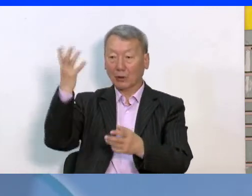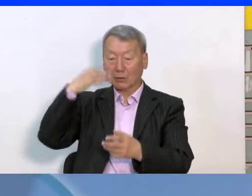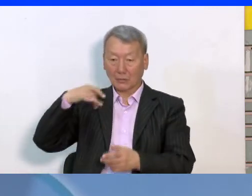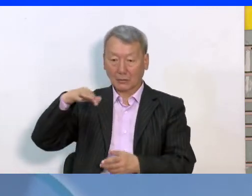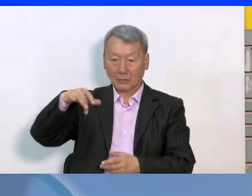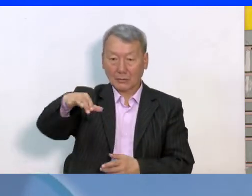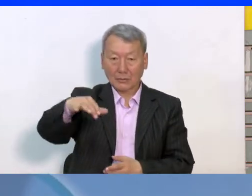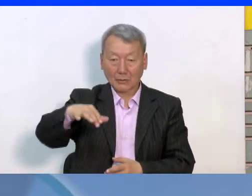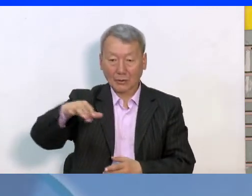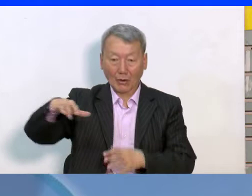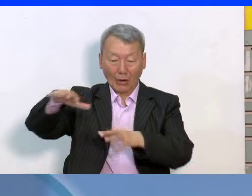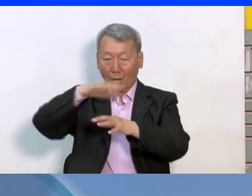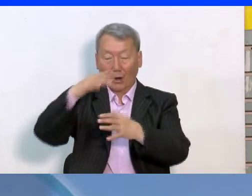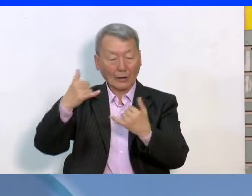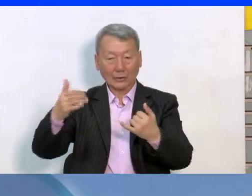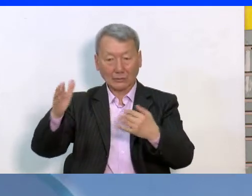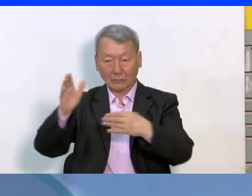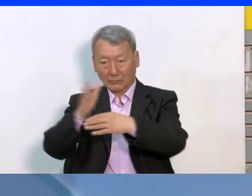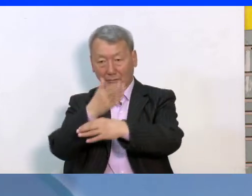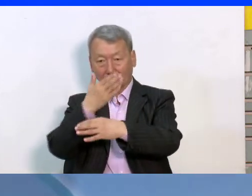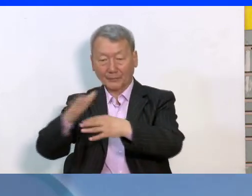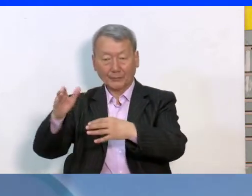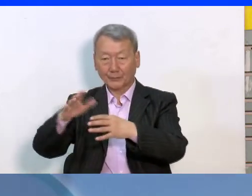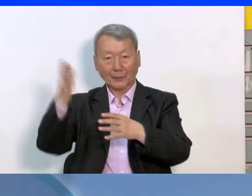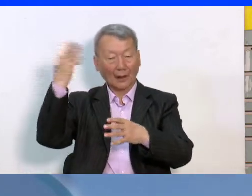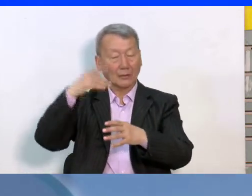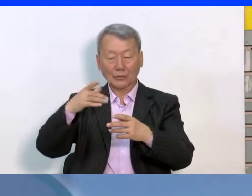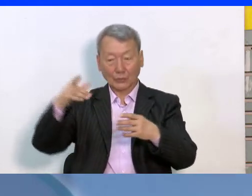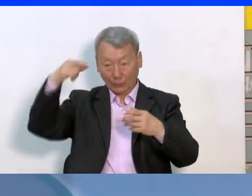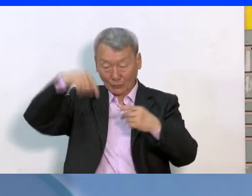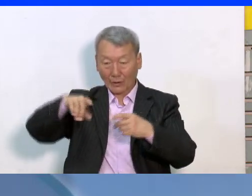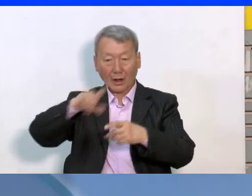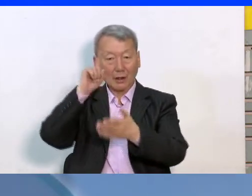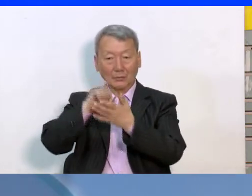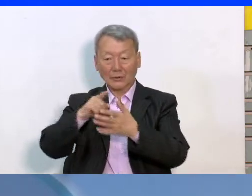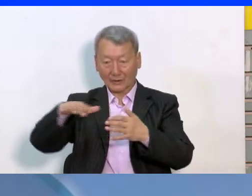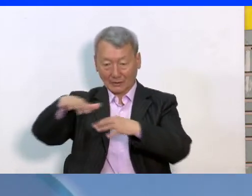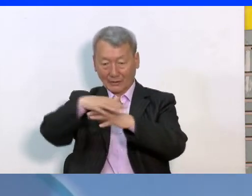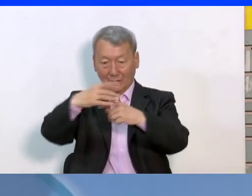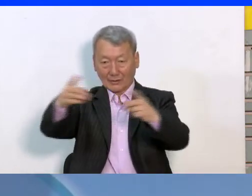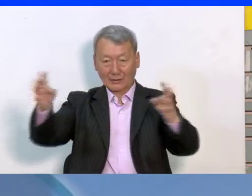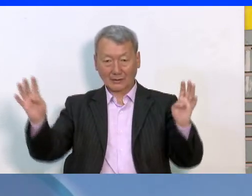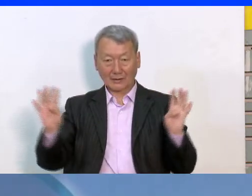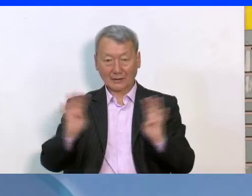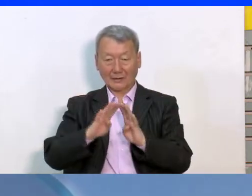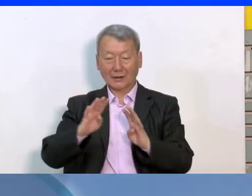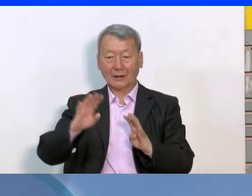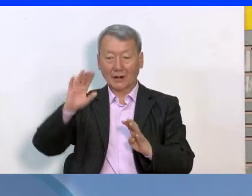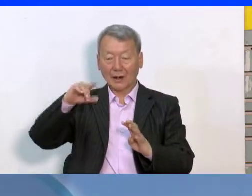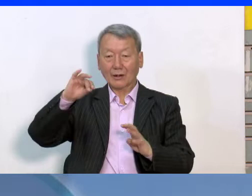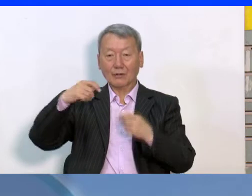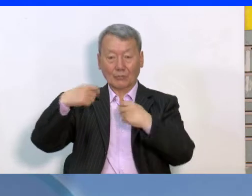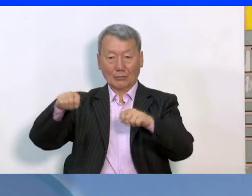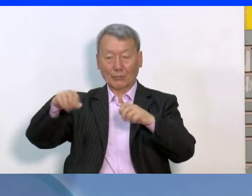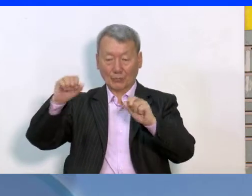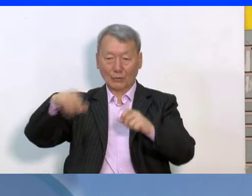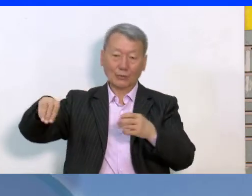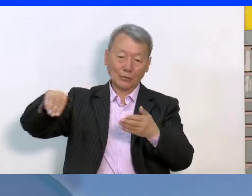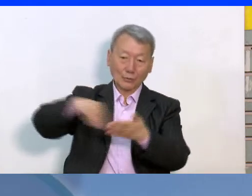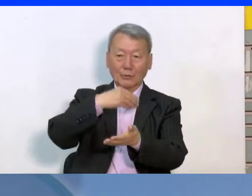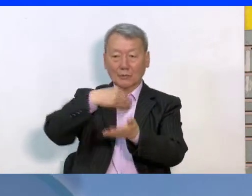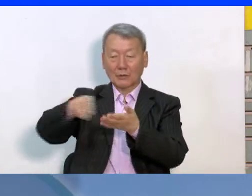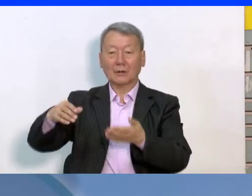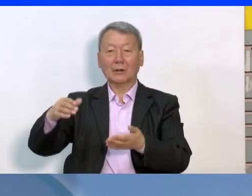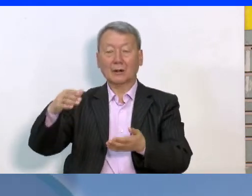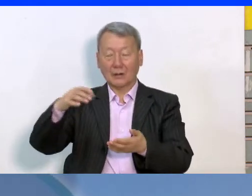жерде эле топтолуп калчу, анын баардыгы андай болбойт, ичинде болуш керек базардын ичинде соода. Анан сооданын дагы жүрүш ыкмаларын